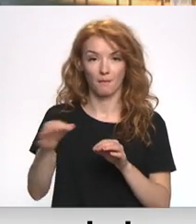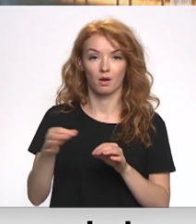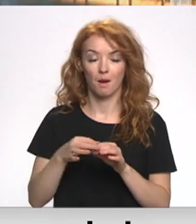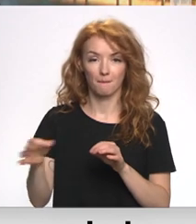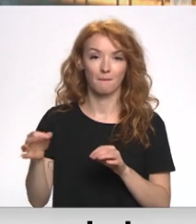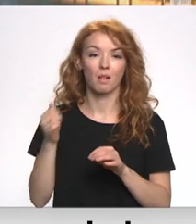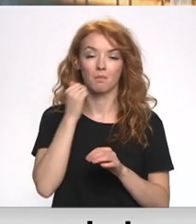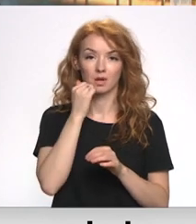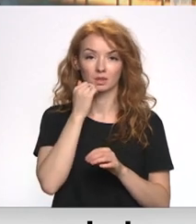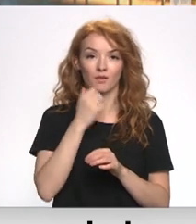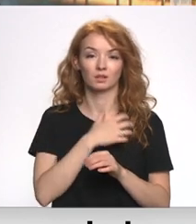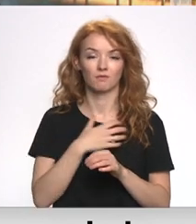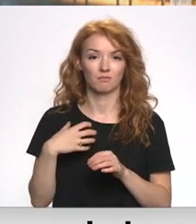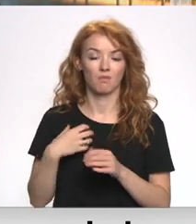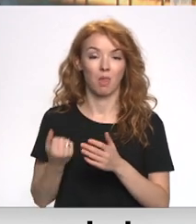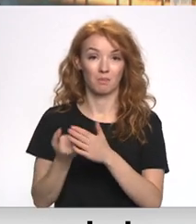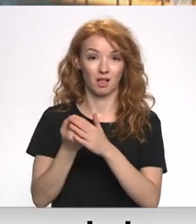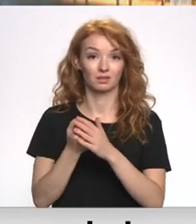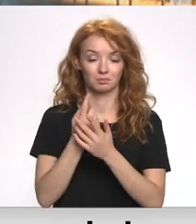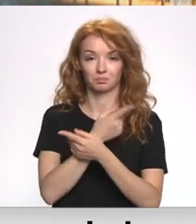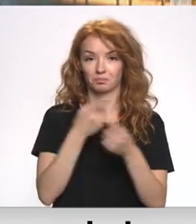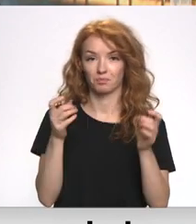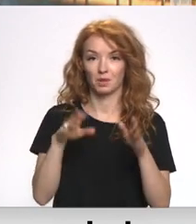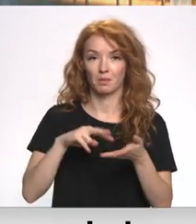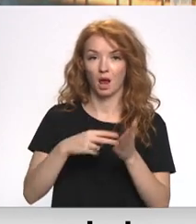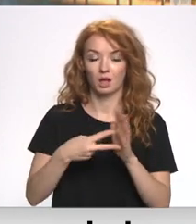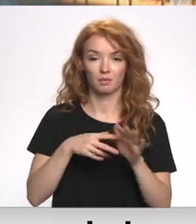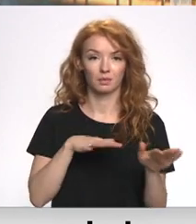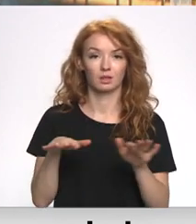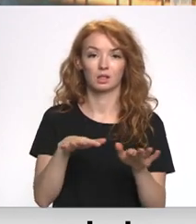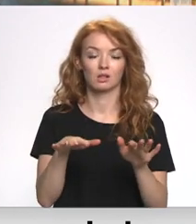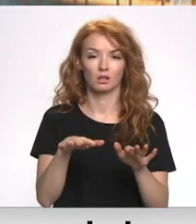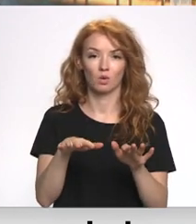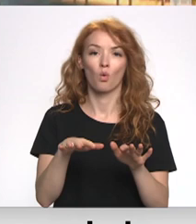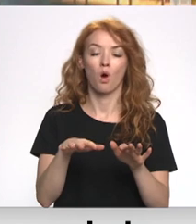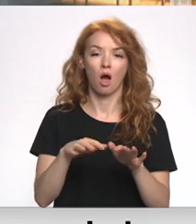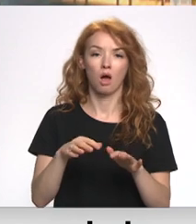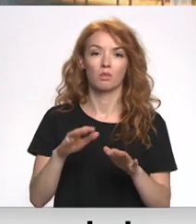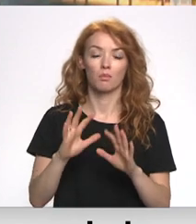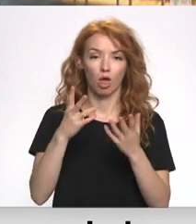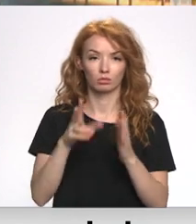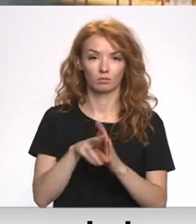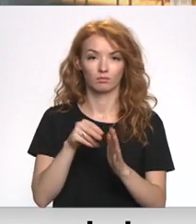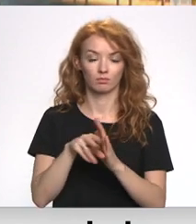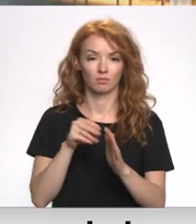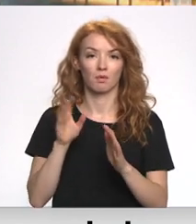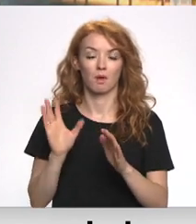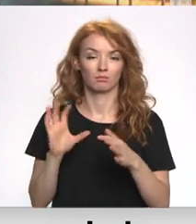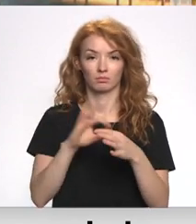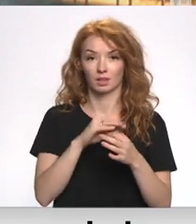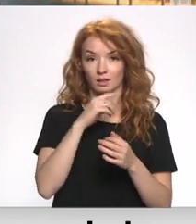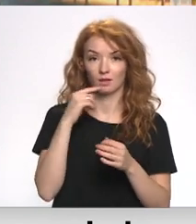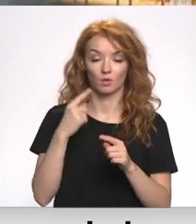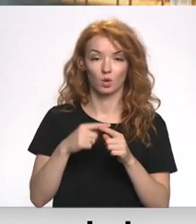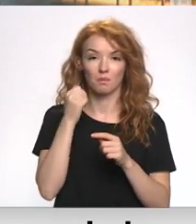Kremļa atbalstītās varas iestādes paziņojušas par plāniem rīkot pseido-referendumus par pievienošanos Krievijai.